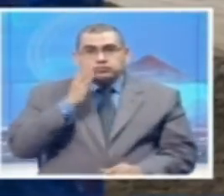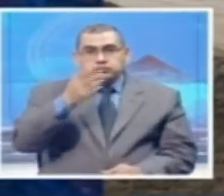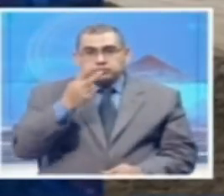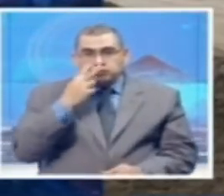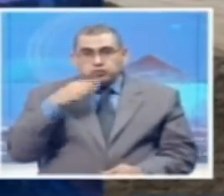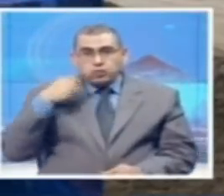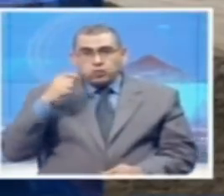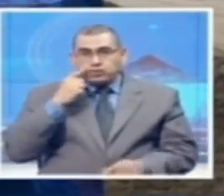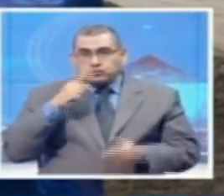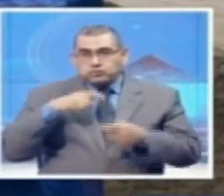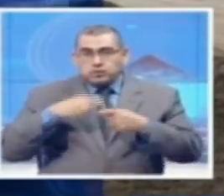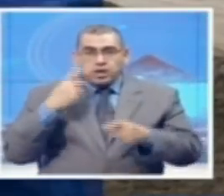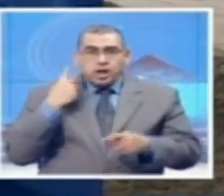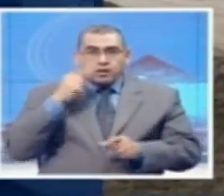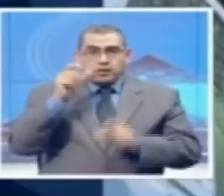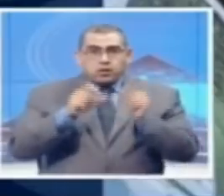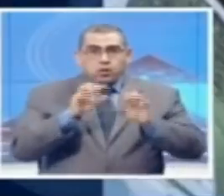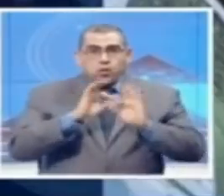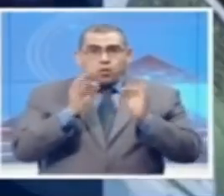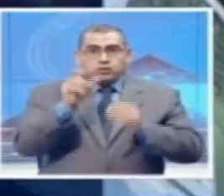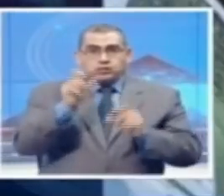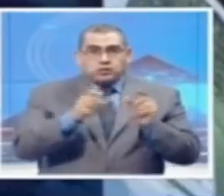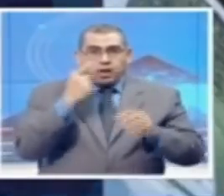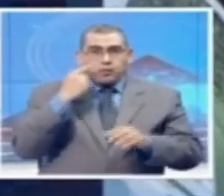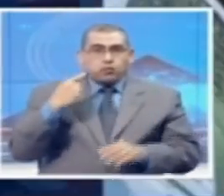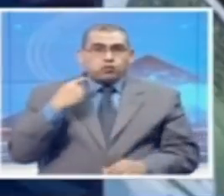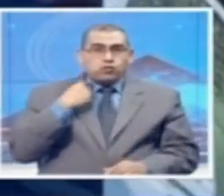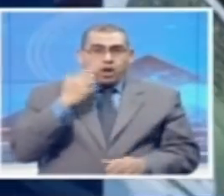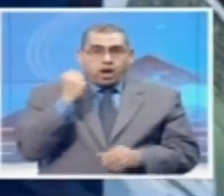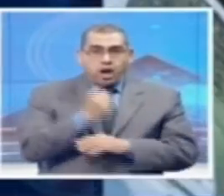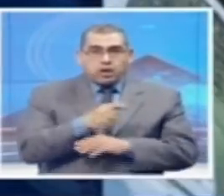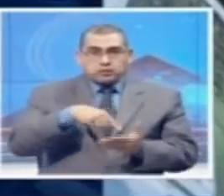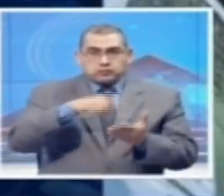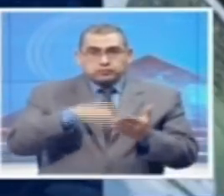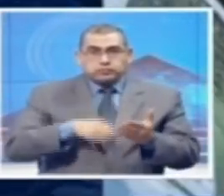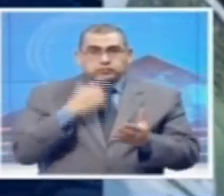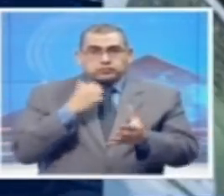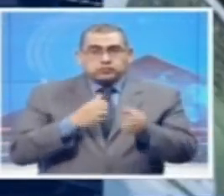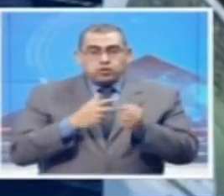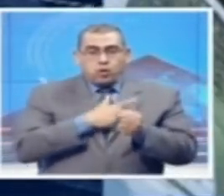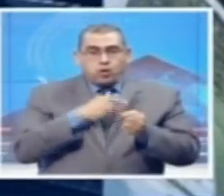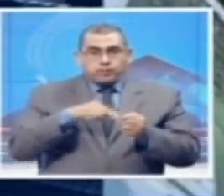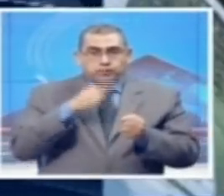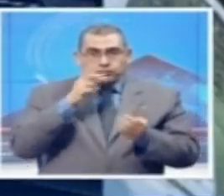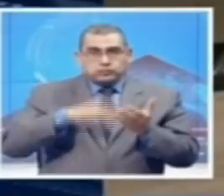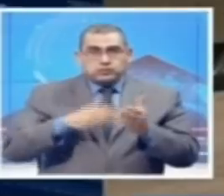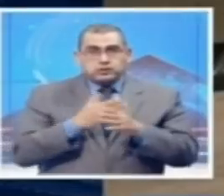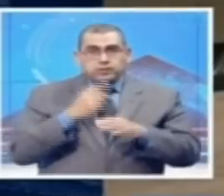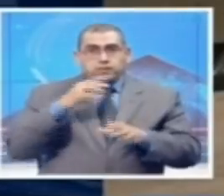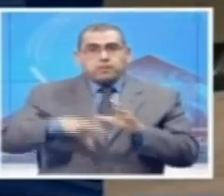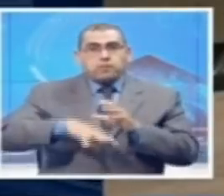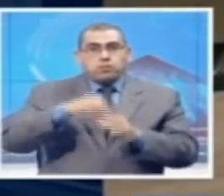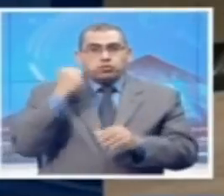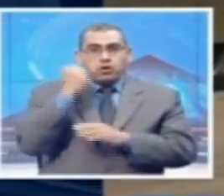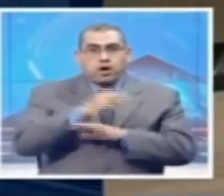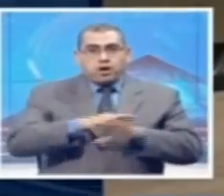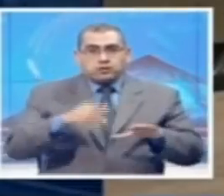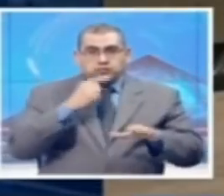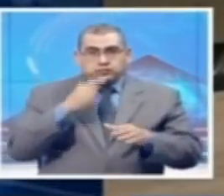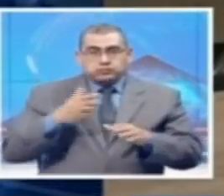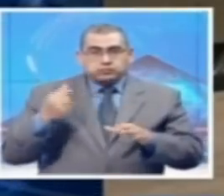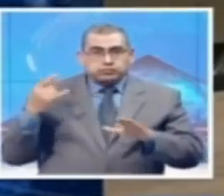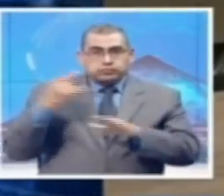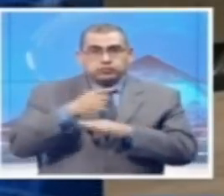التقى الوزير بعدد من الأهالي الذين صدر لأرضهم قرار منفعة عامة لصالح تنفيذ المشروع، مؤكدا أن